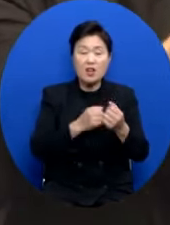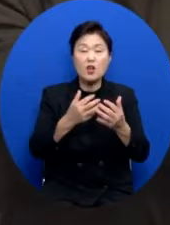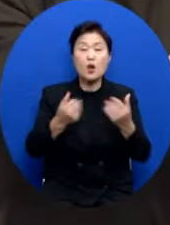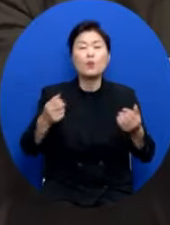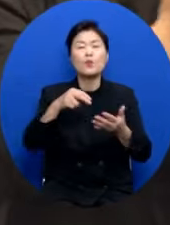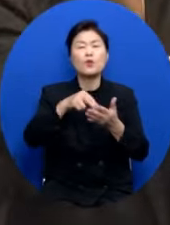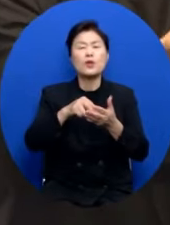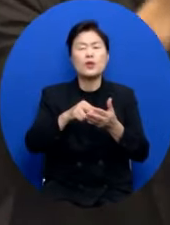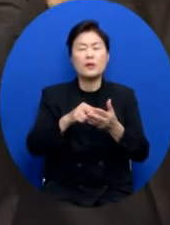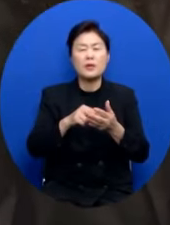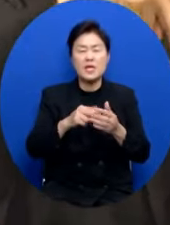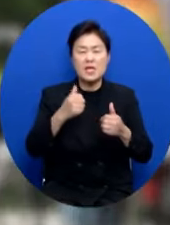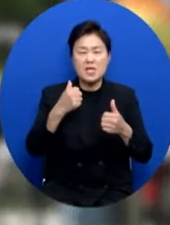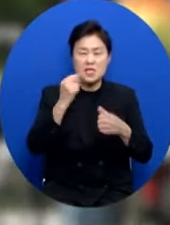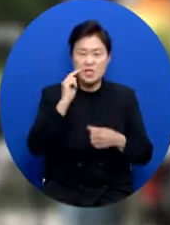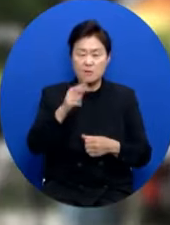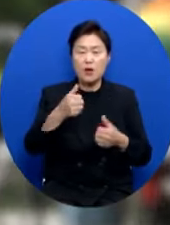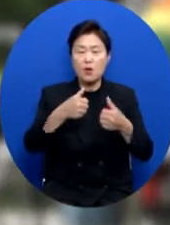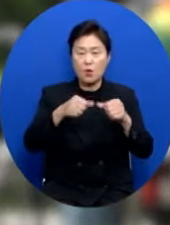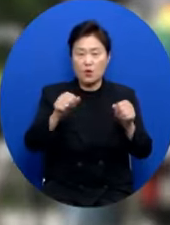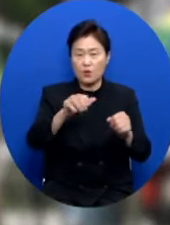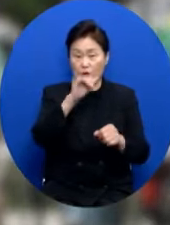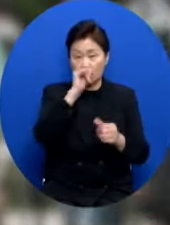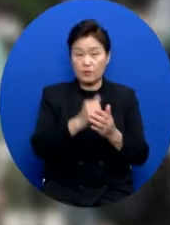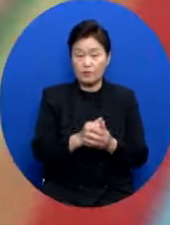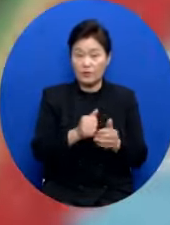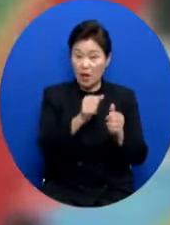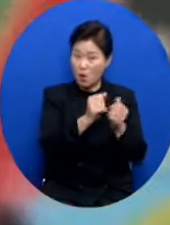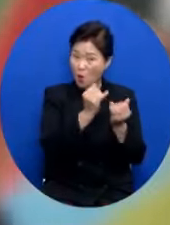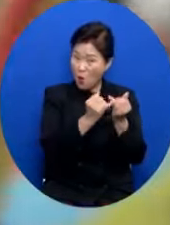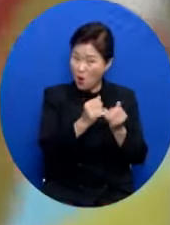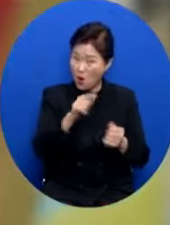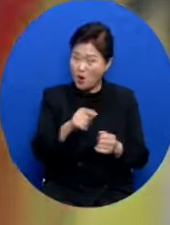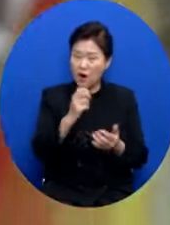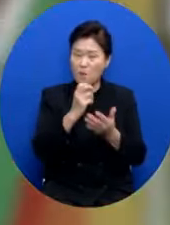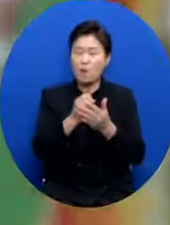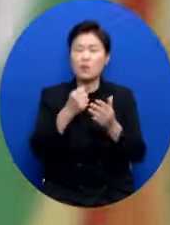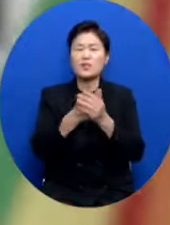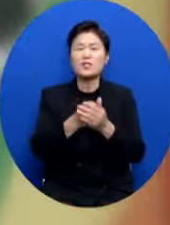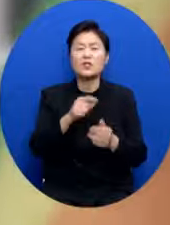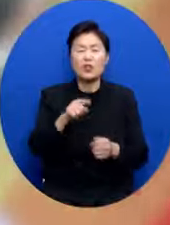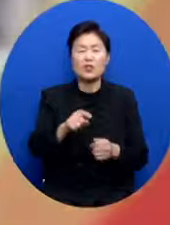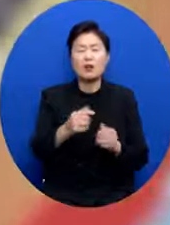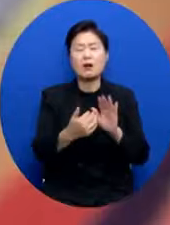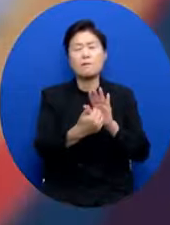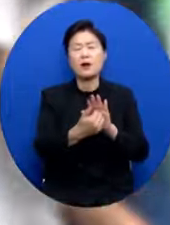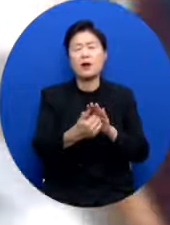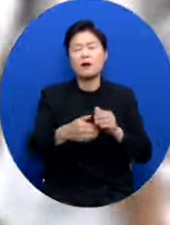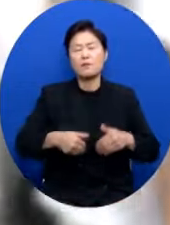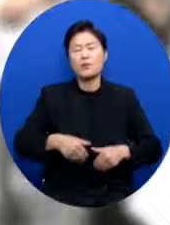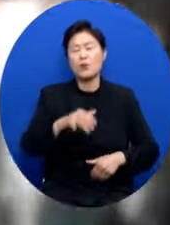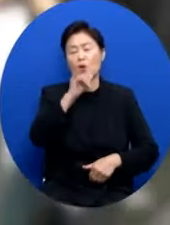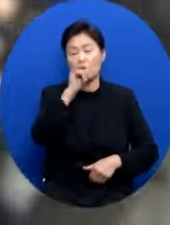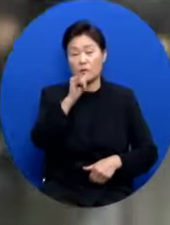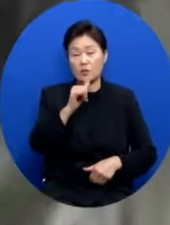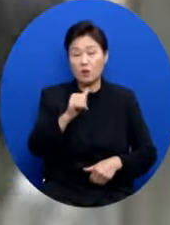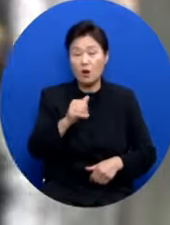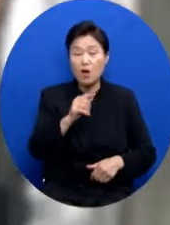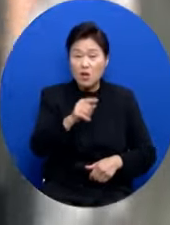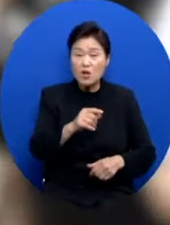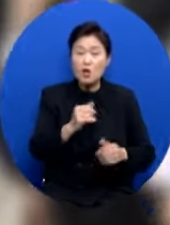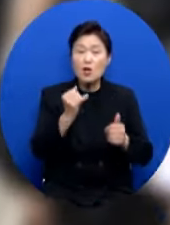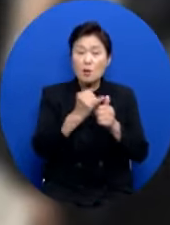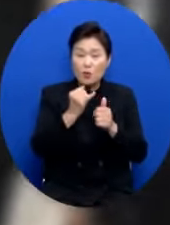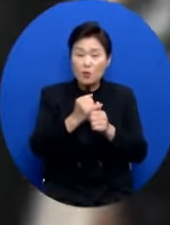심각하게 해산한 것입니다 동성애가 법으로까지 인정되는 것만큼은 막아야 한다는 이들 동성부부의 권리를